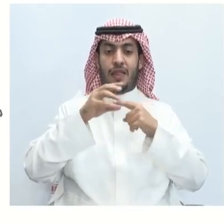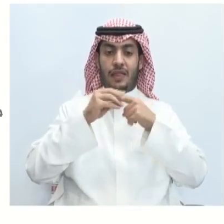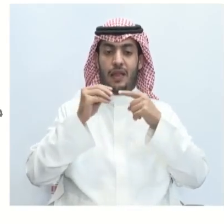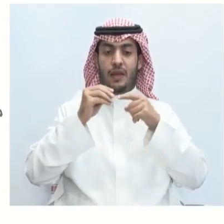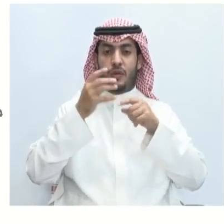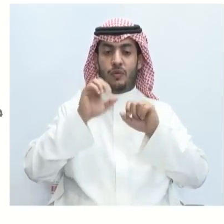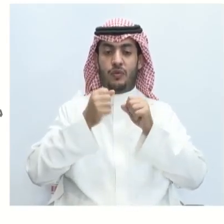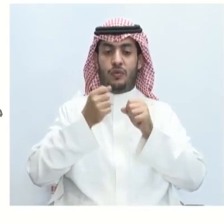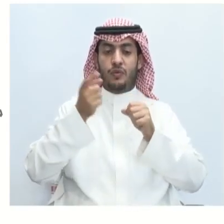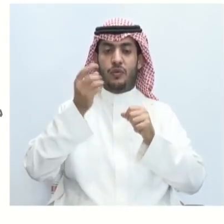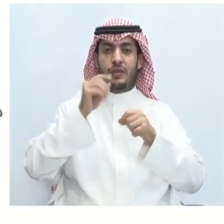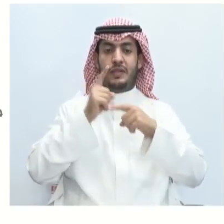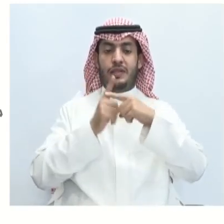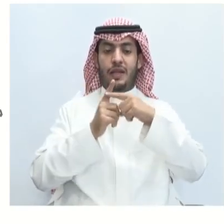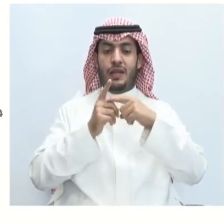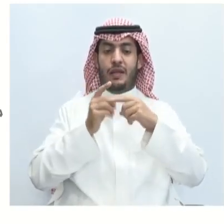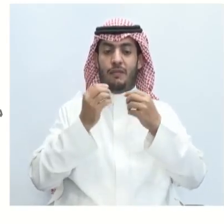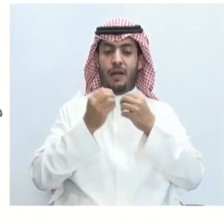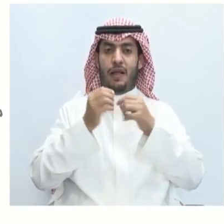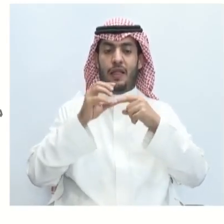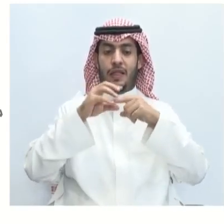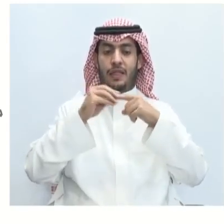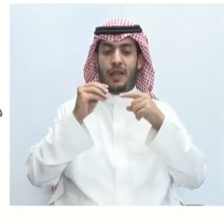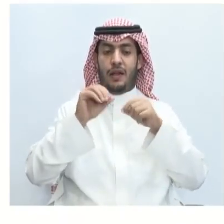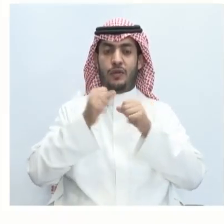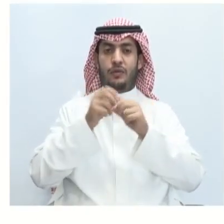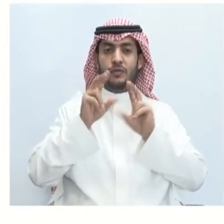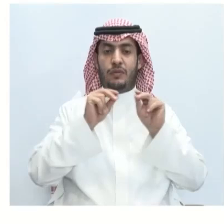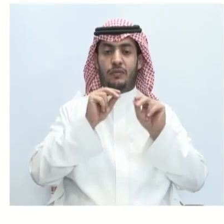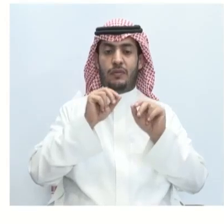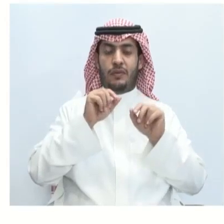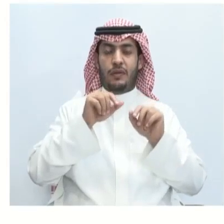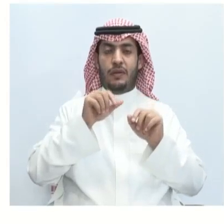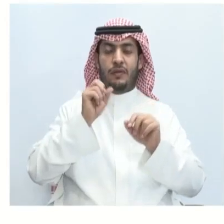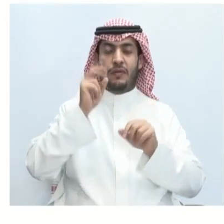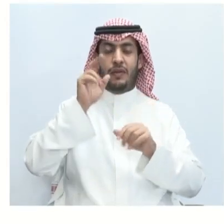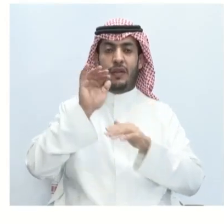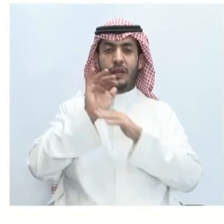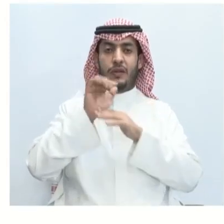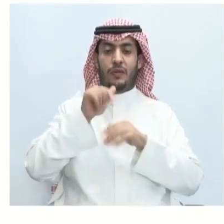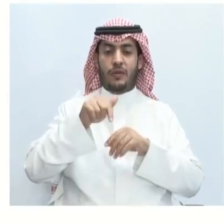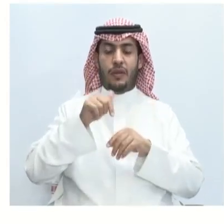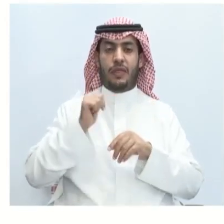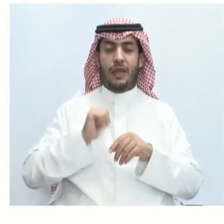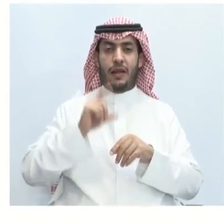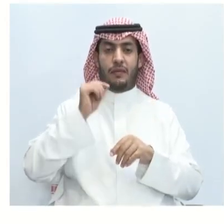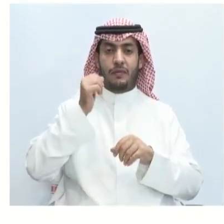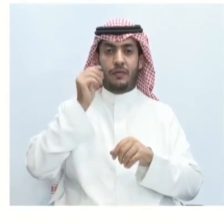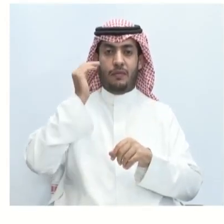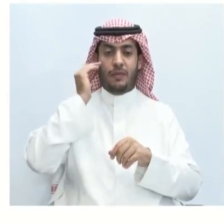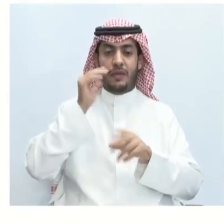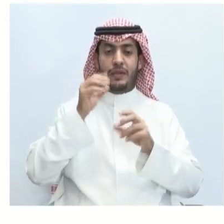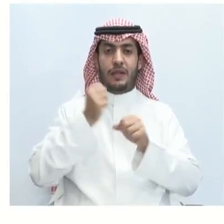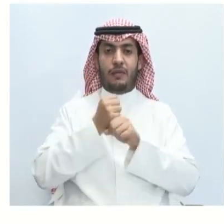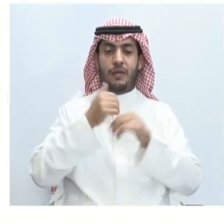المتشابهه وكذلك طرح الكسور المتشابهه اذا فكره الدرس اليوم ابنائي وبناتي انا استعمل